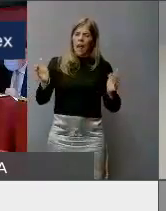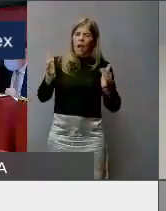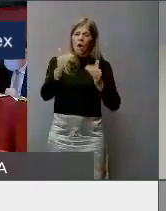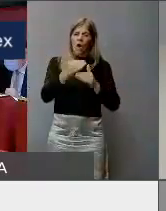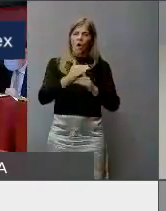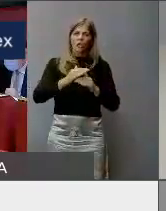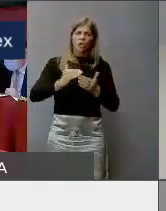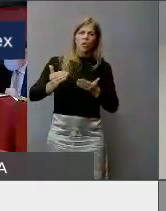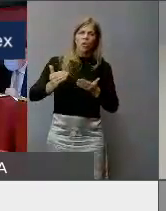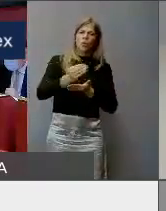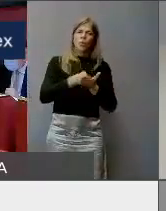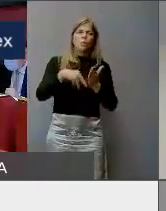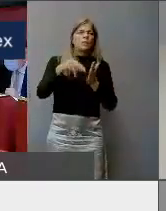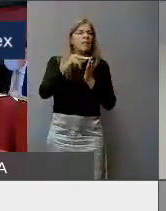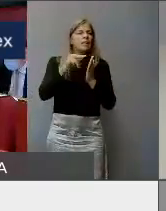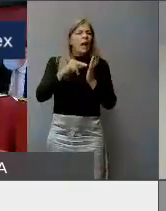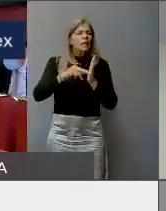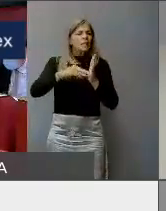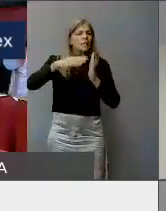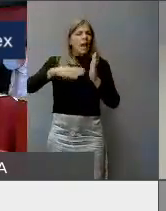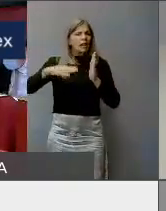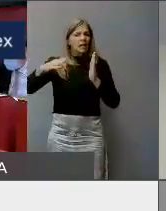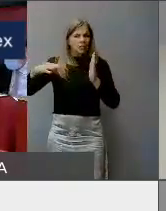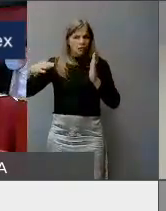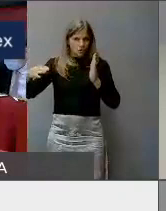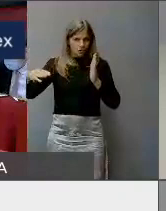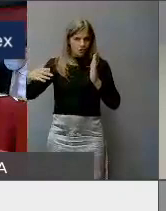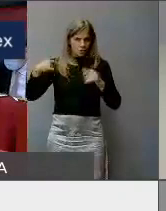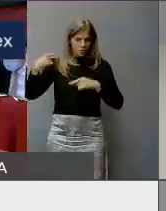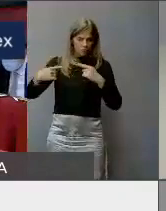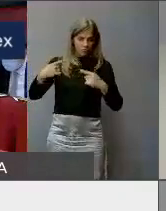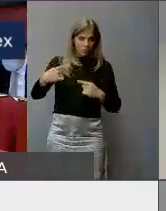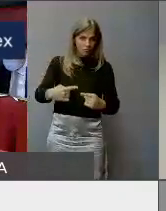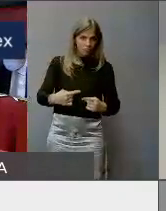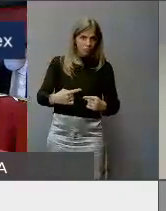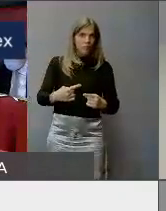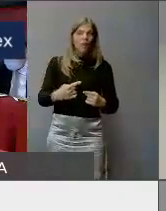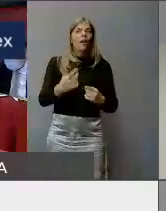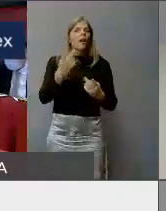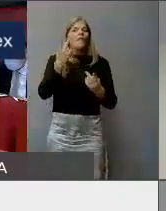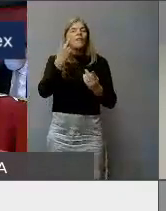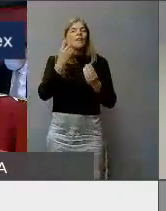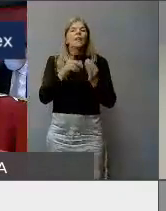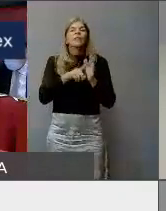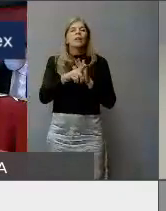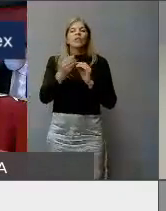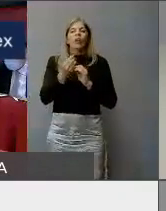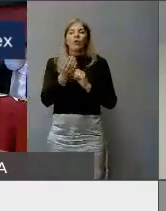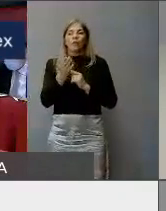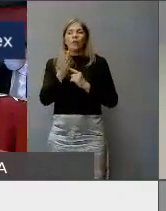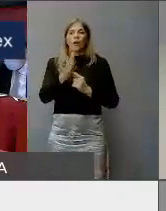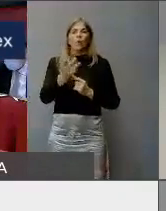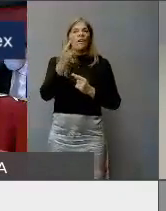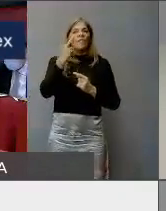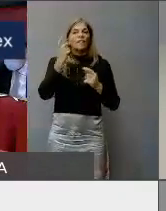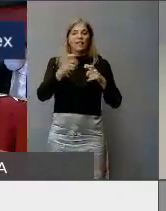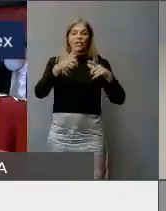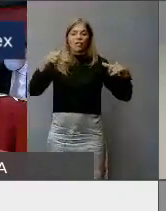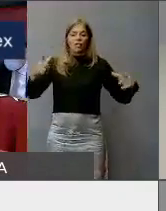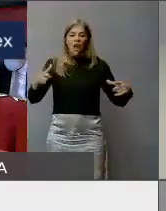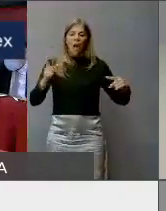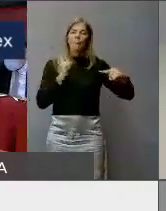a disposizione dell'amministrazione comunale al fine di ripresentare la città con i suoi punti di forza e di